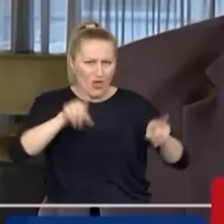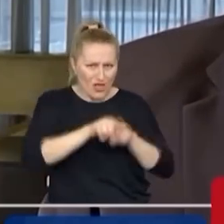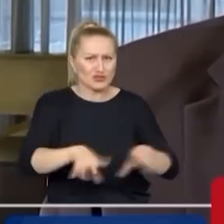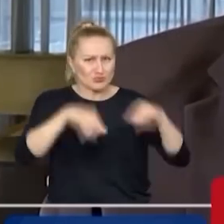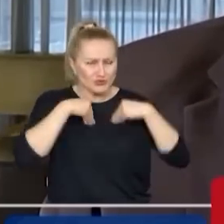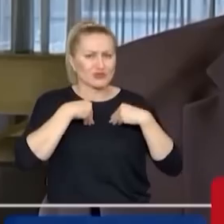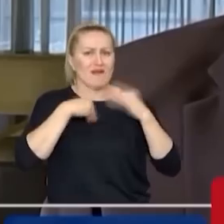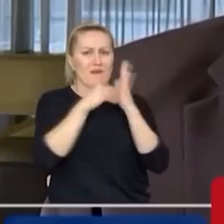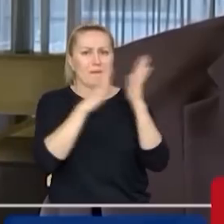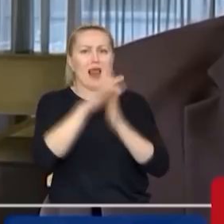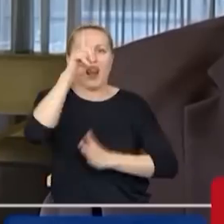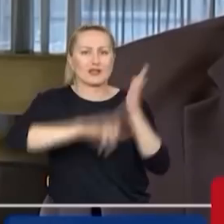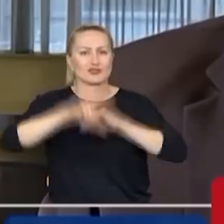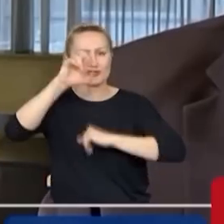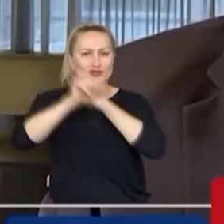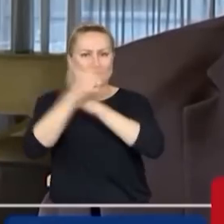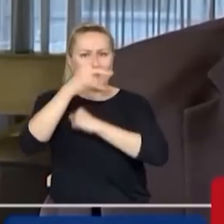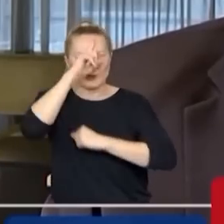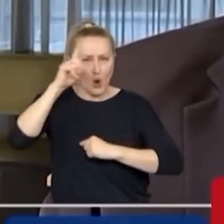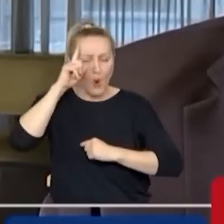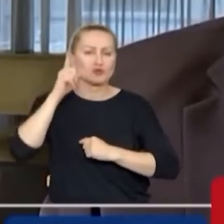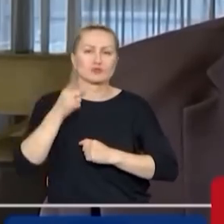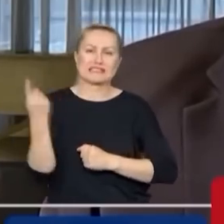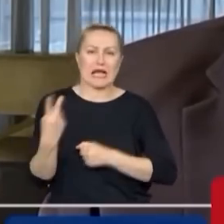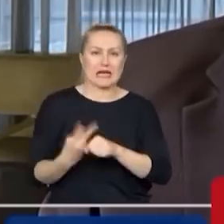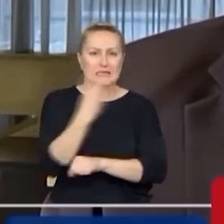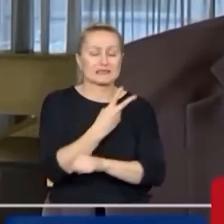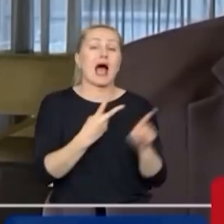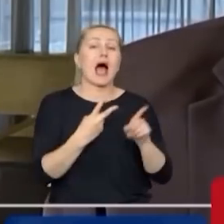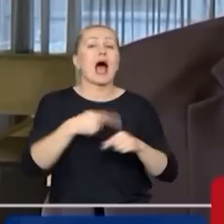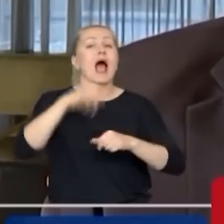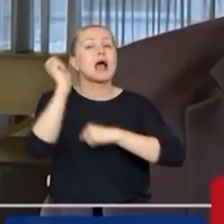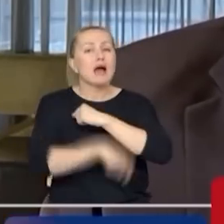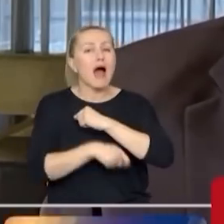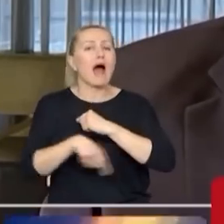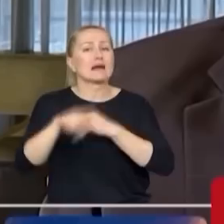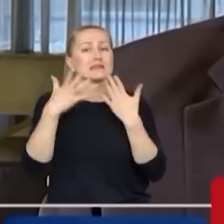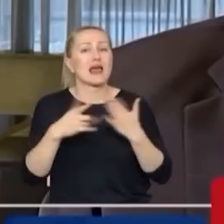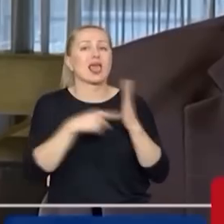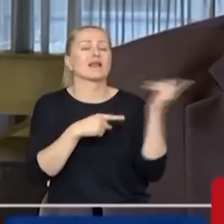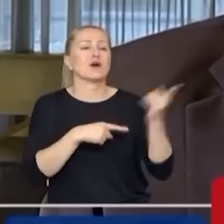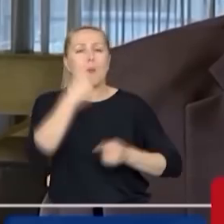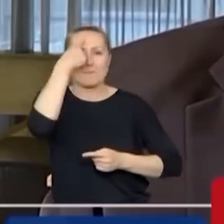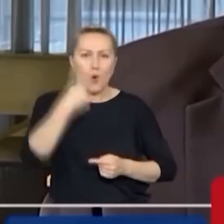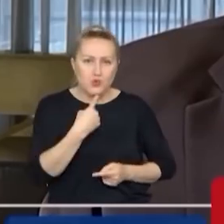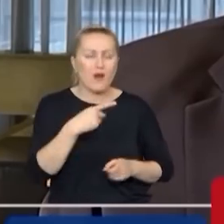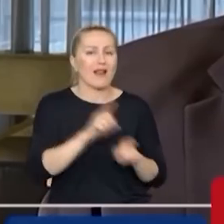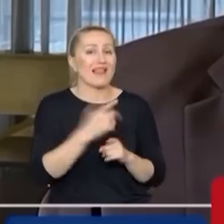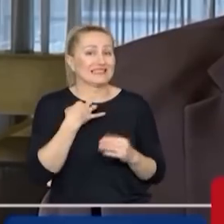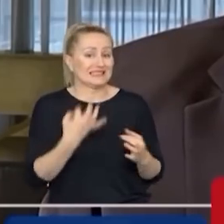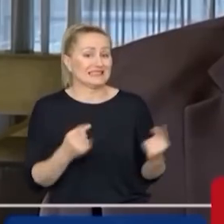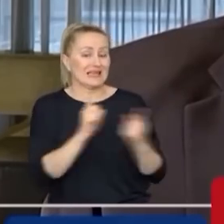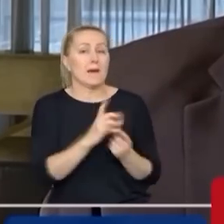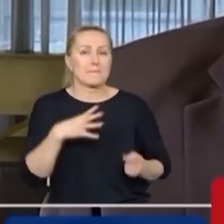taką decyzję. Zobaczymy. Co do sankcji gospodarczych, niestety Portugalia i również miałem dzisiaj spotkanie z wiceministrem spraw